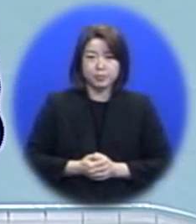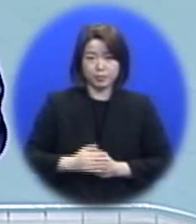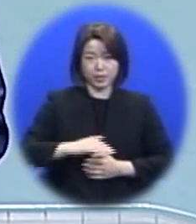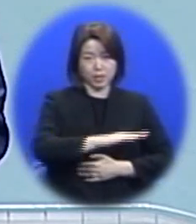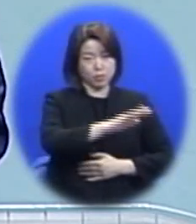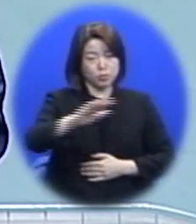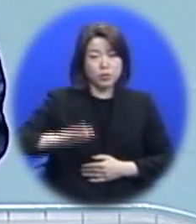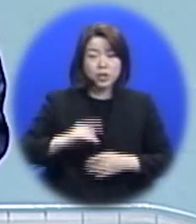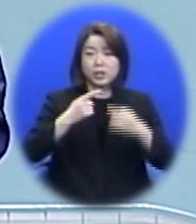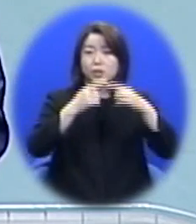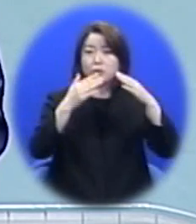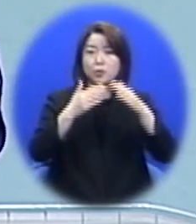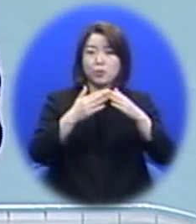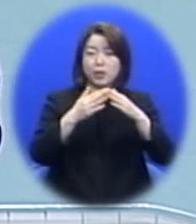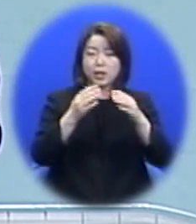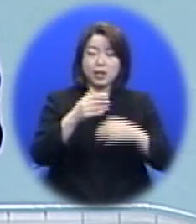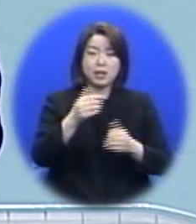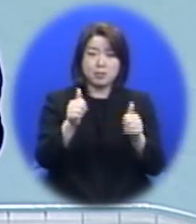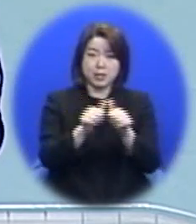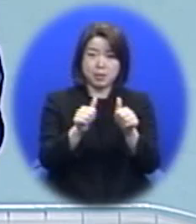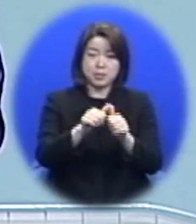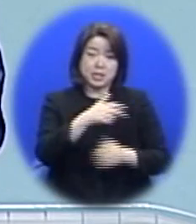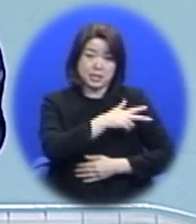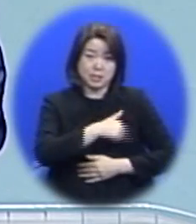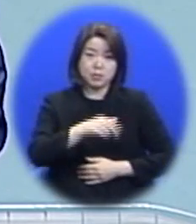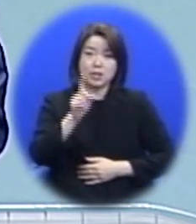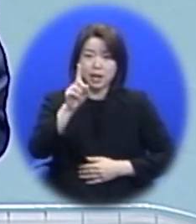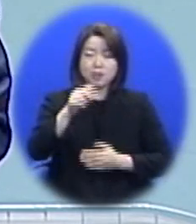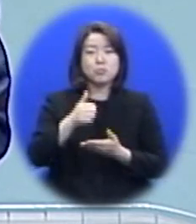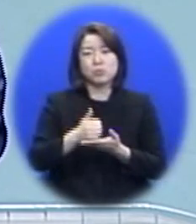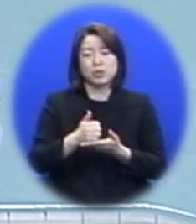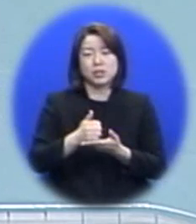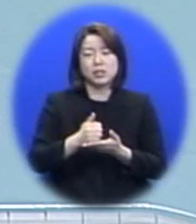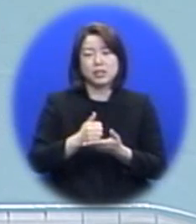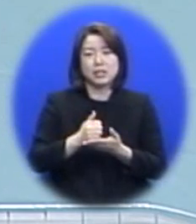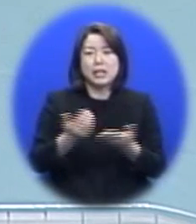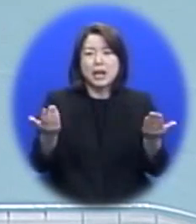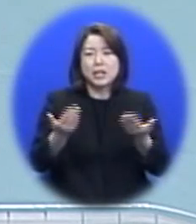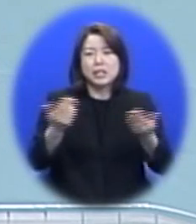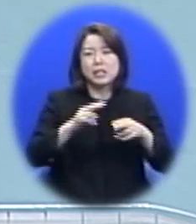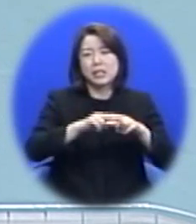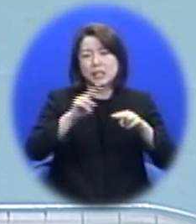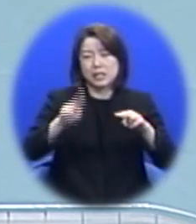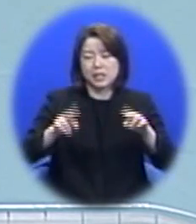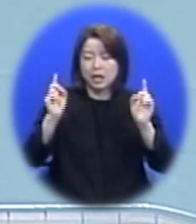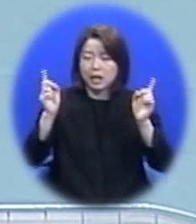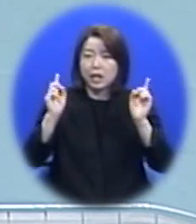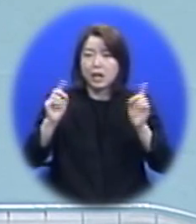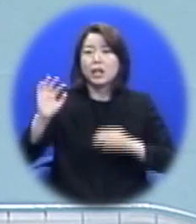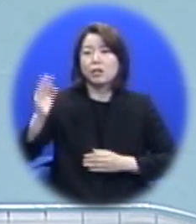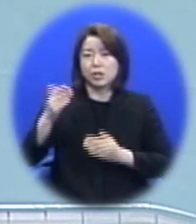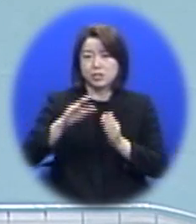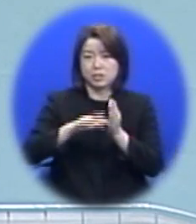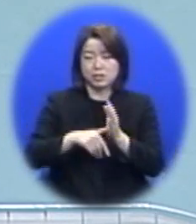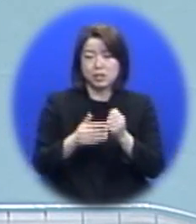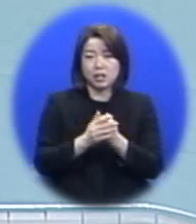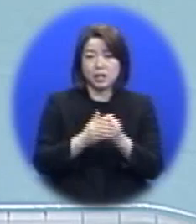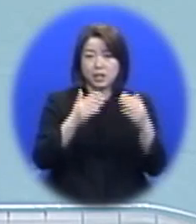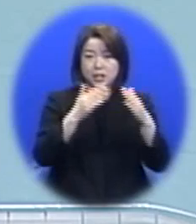우리 교회 남자 집사님 한 분이 실직을 했었을 때 그래서